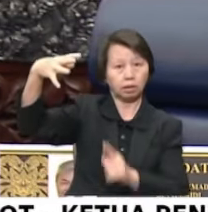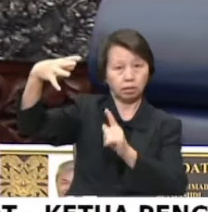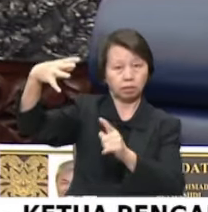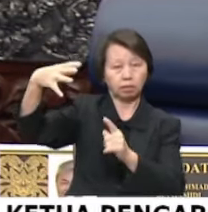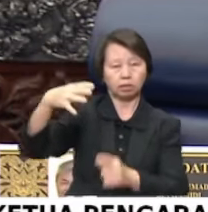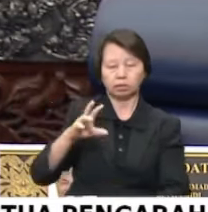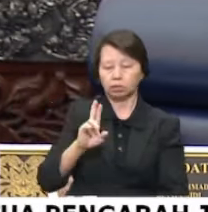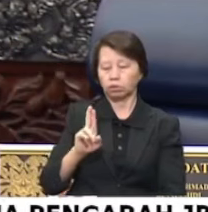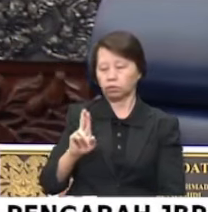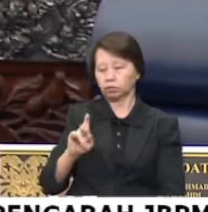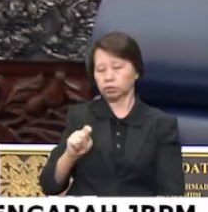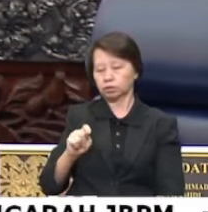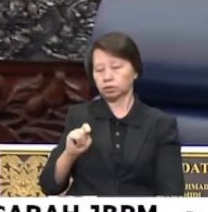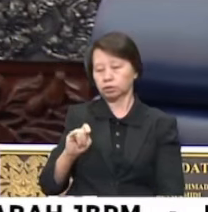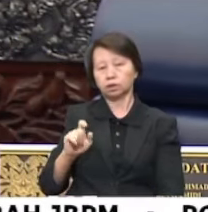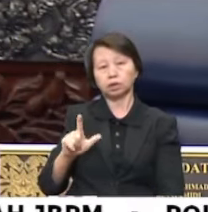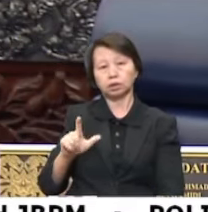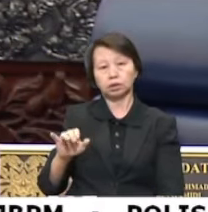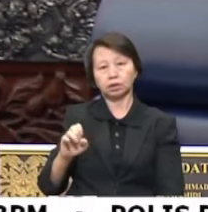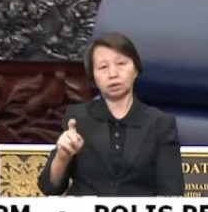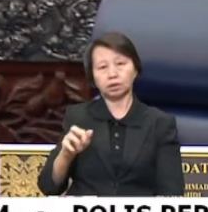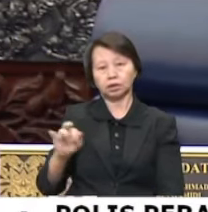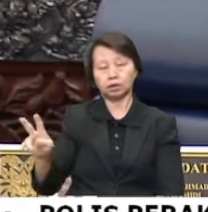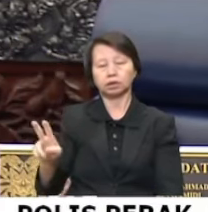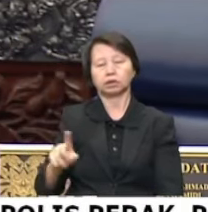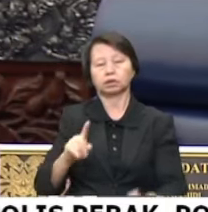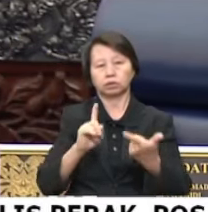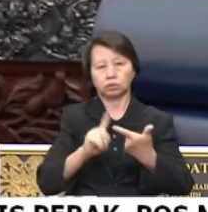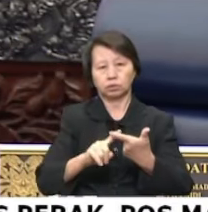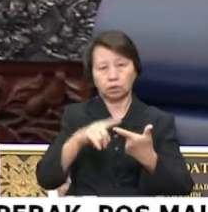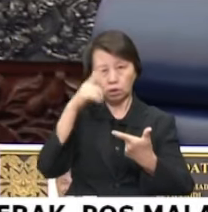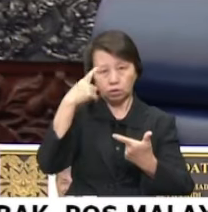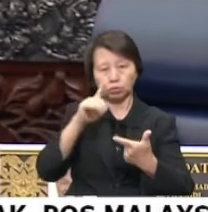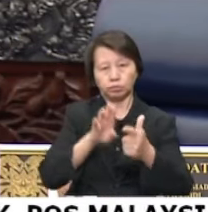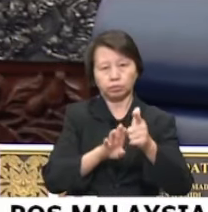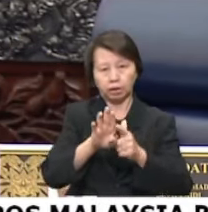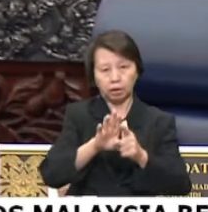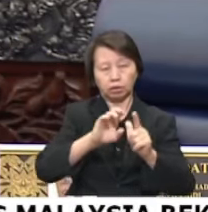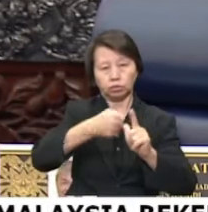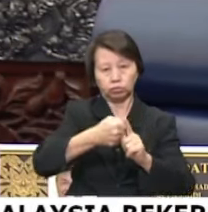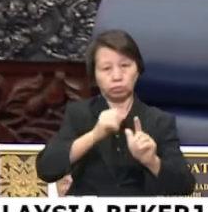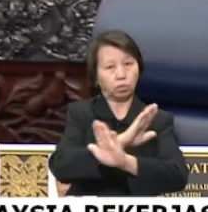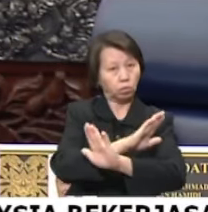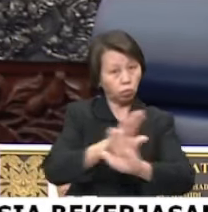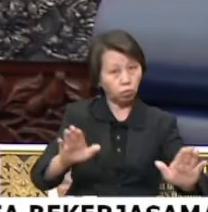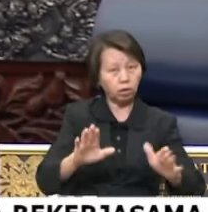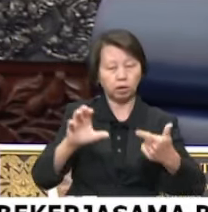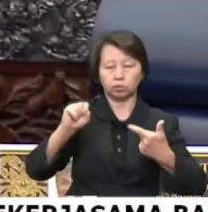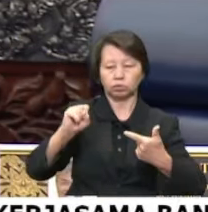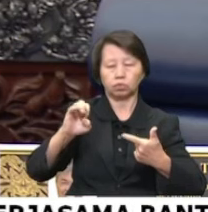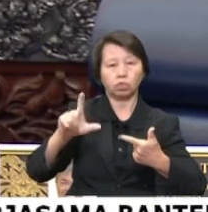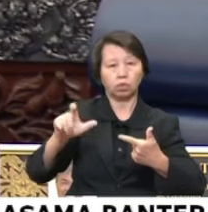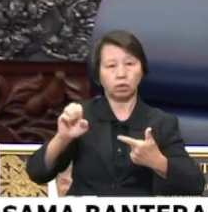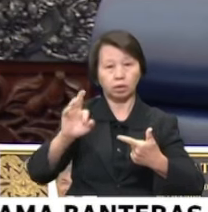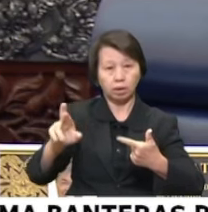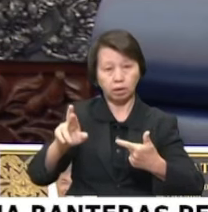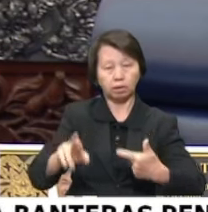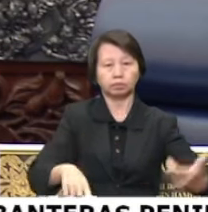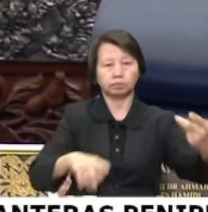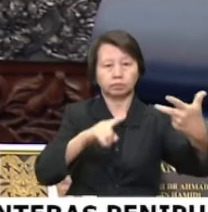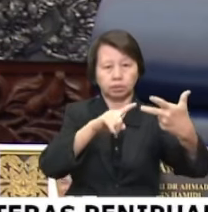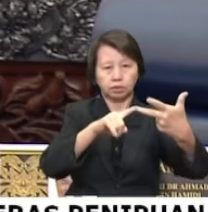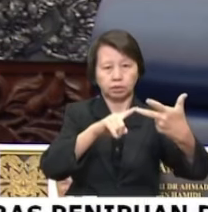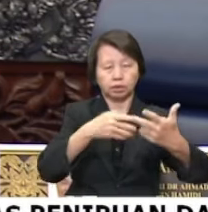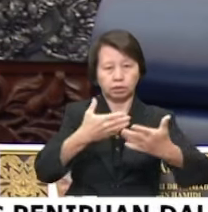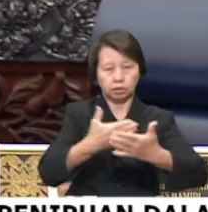utility. Yang kedua, program feed-in tarif untuk pembangunan sumber bukan solar. Ketiga, program